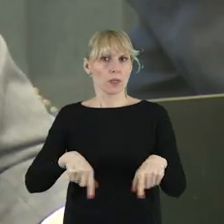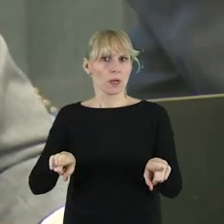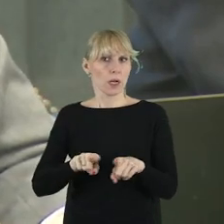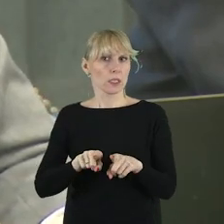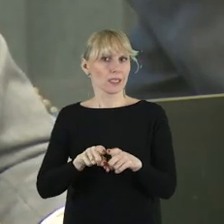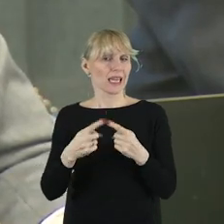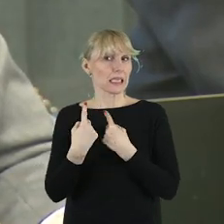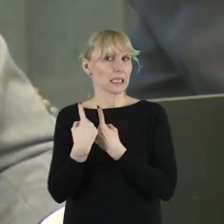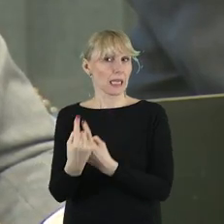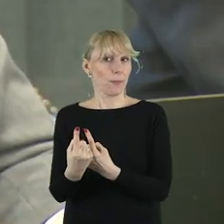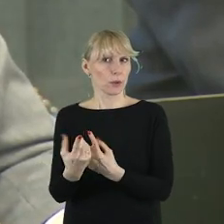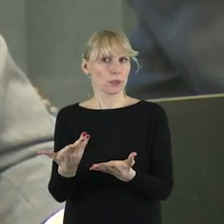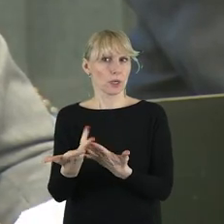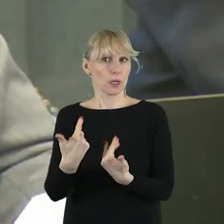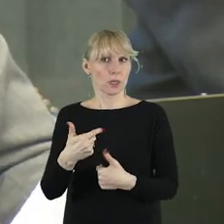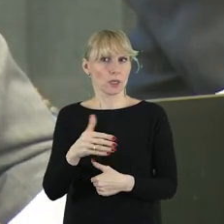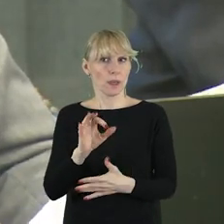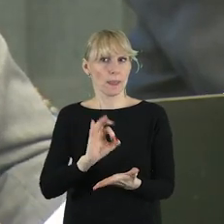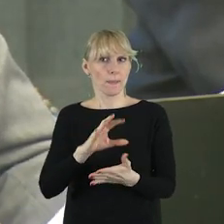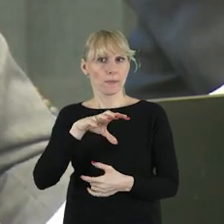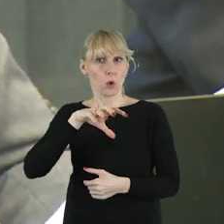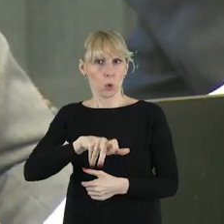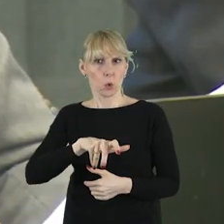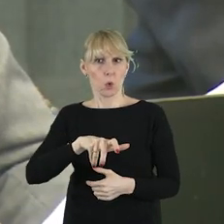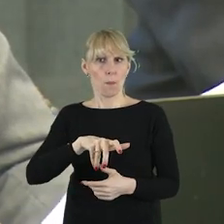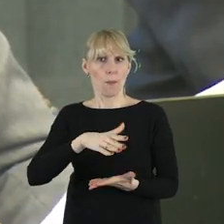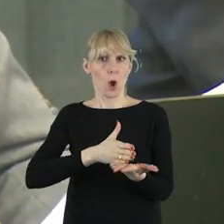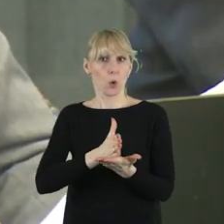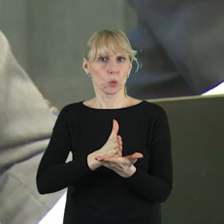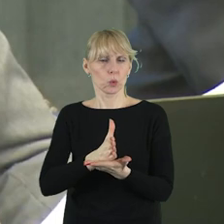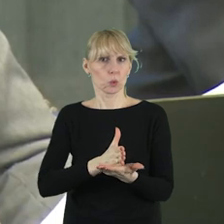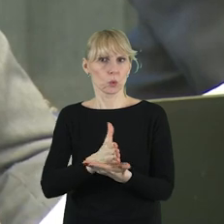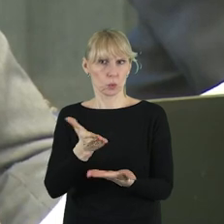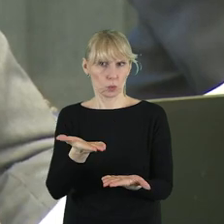zdrowotnych? Nie doceniacie tego?